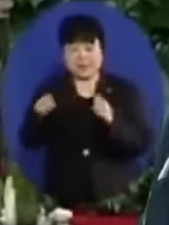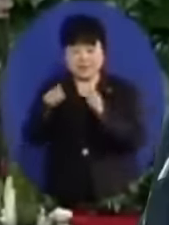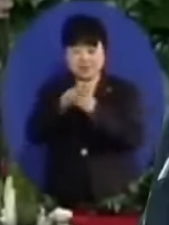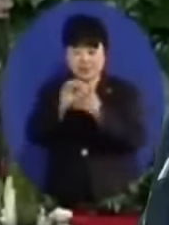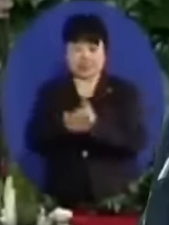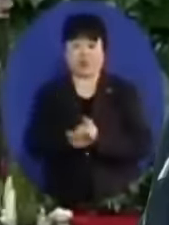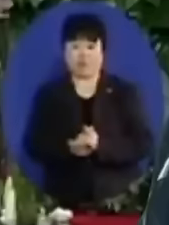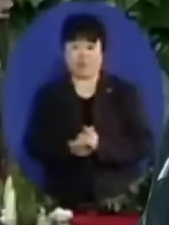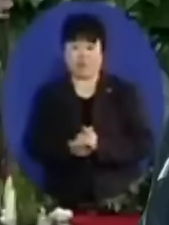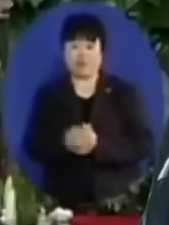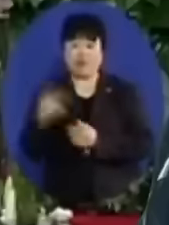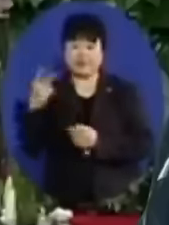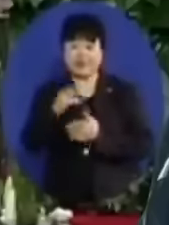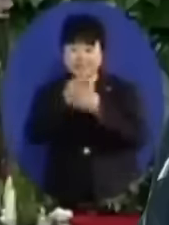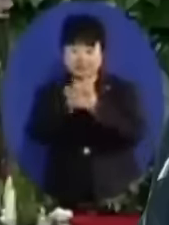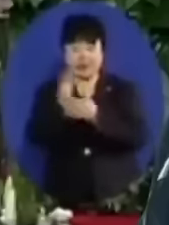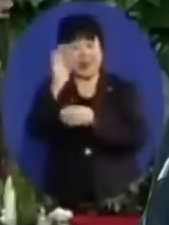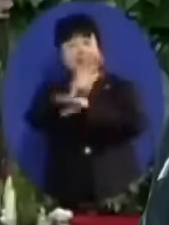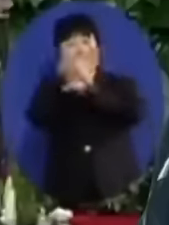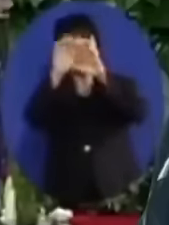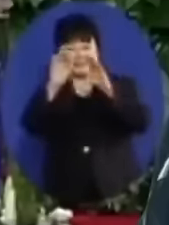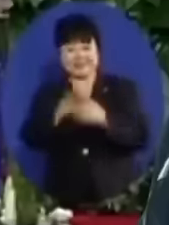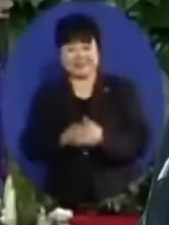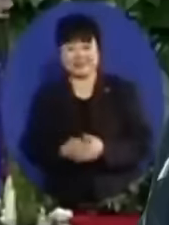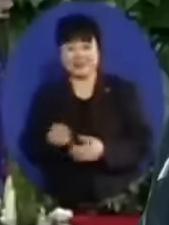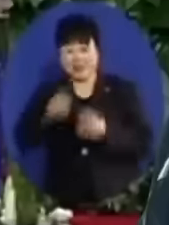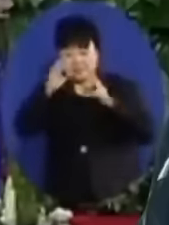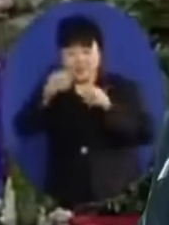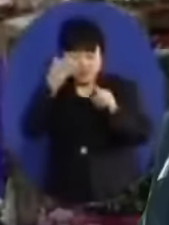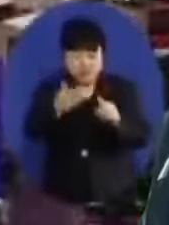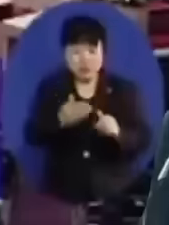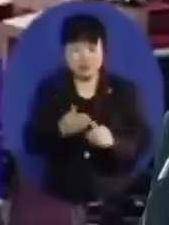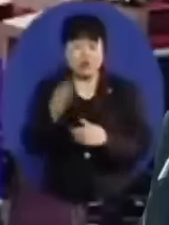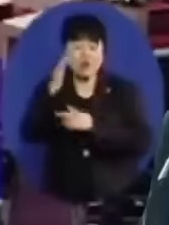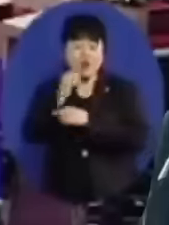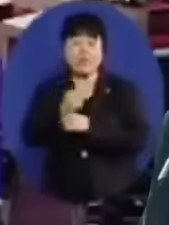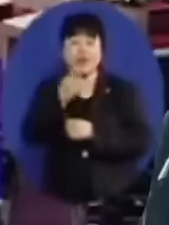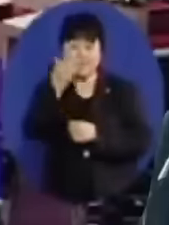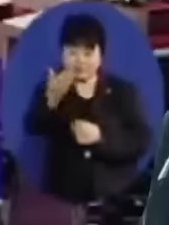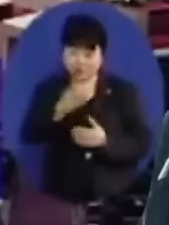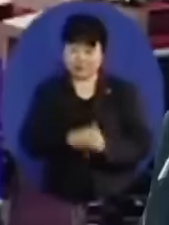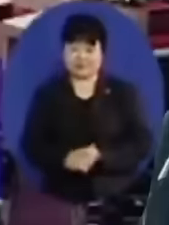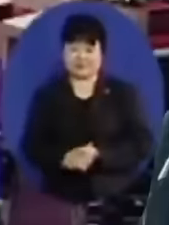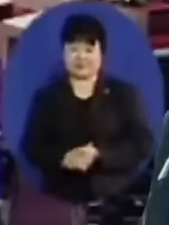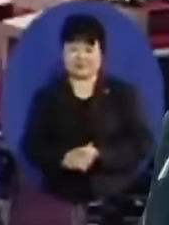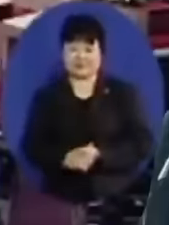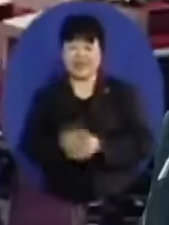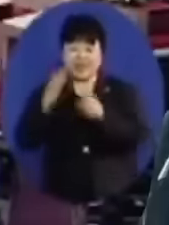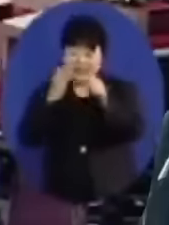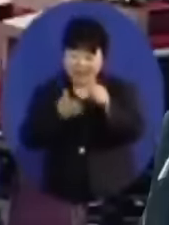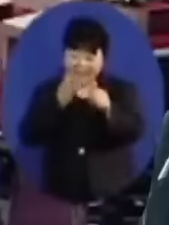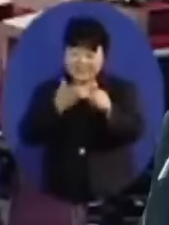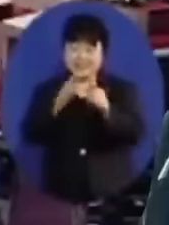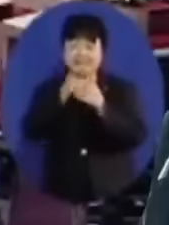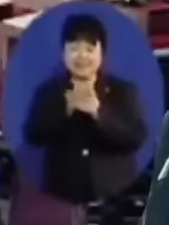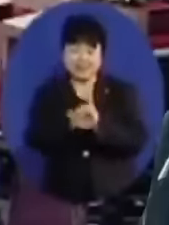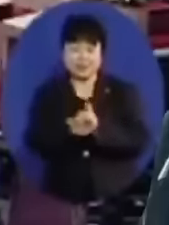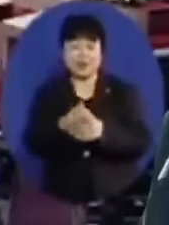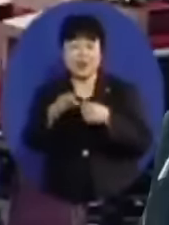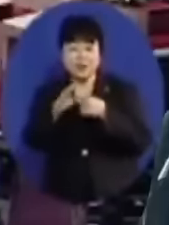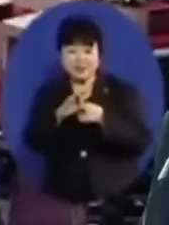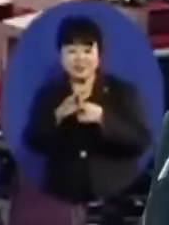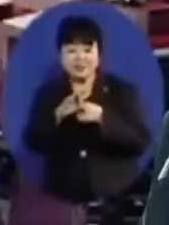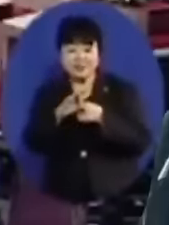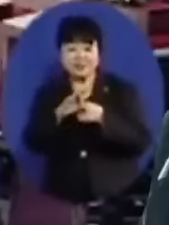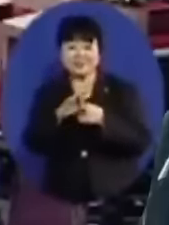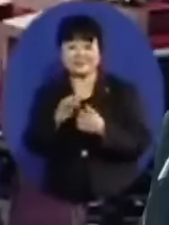땅에 비가 오지 아니하고 다시 기도하니 하늘이 비를 주고 땅에 열매를 맺었다고. 완전한 간절한 기도를 하면은